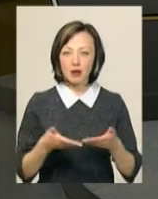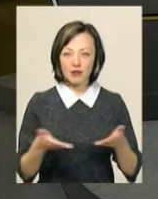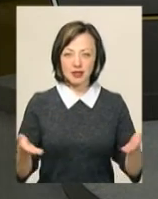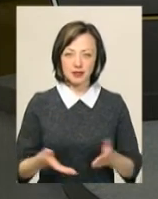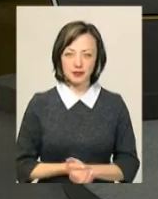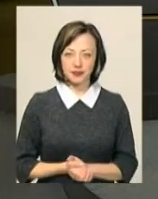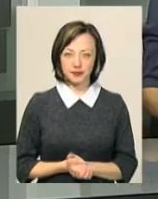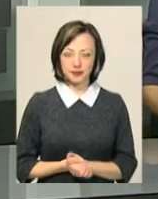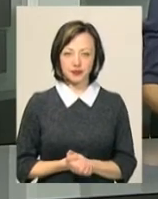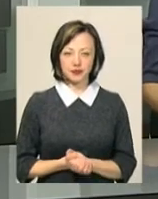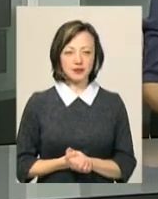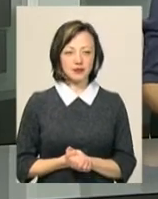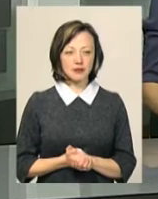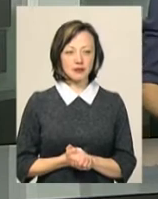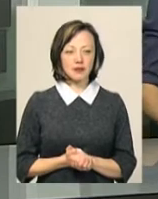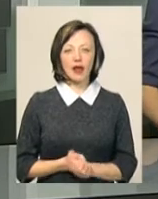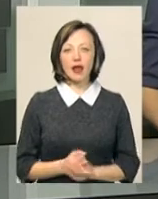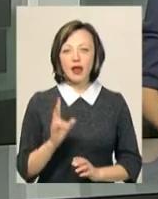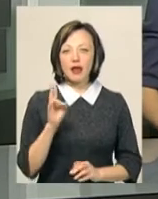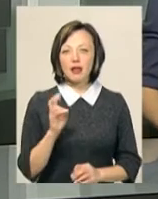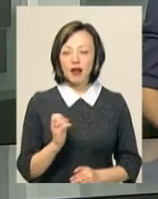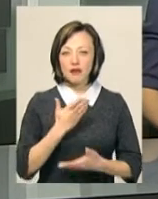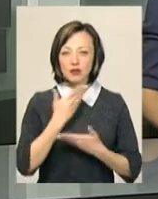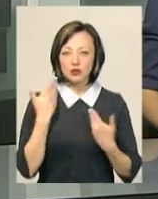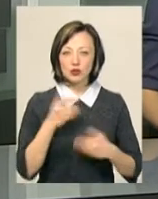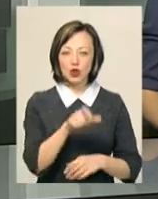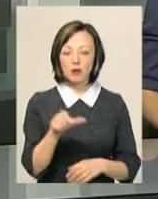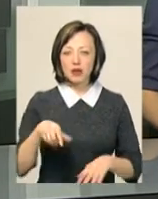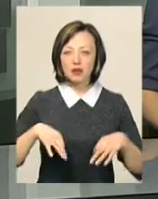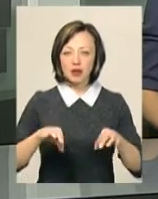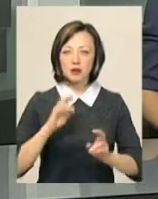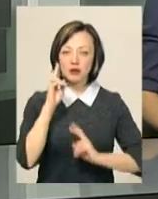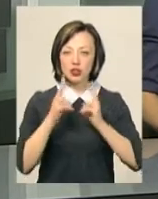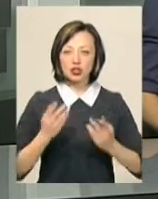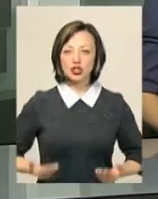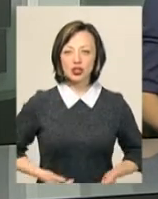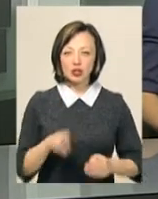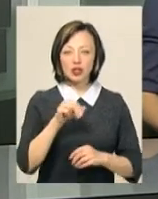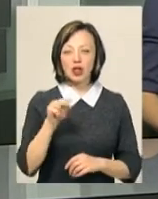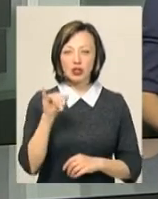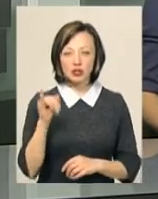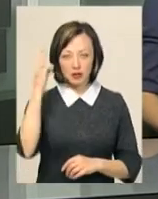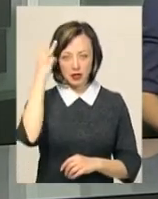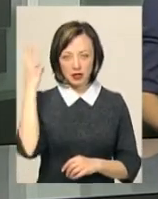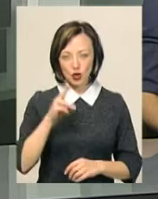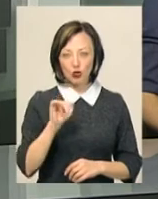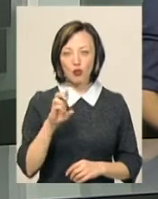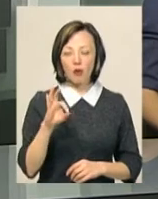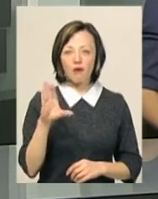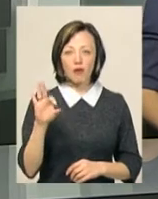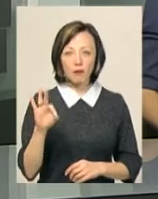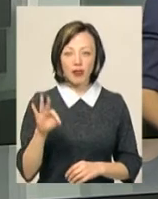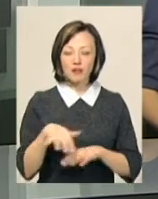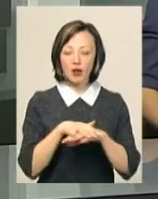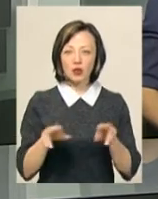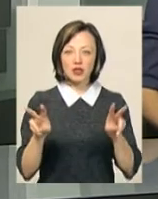вас. На відсутність громадського транспорту нарікають жителі дачного масиву, що в Хмельницькому мікрорайоні Дубове. У